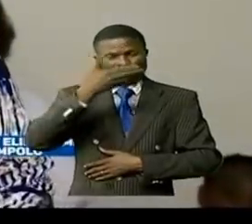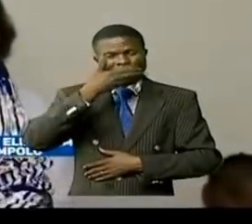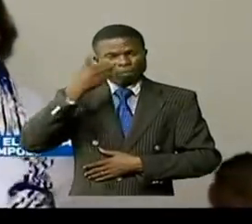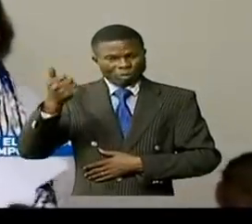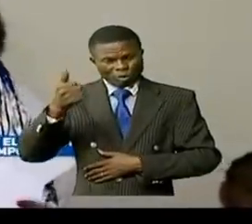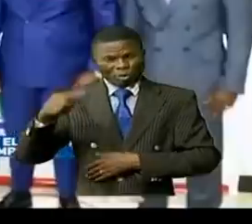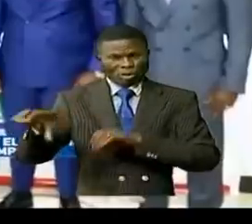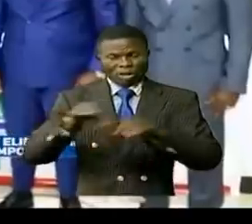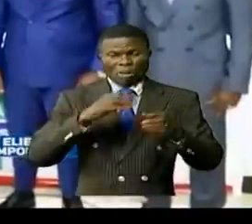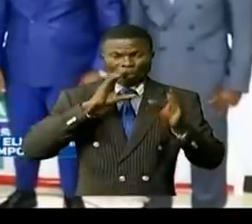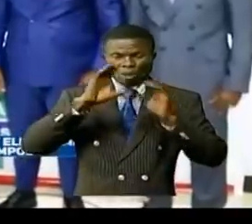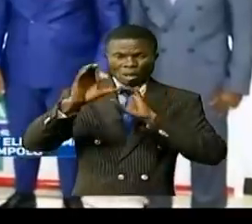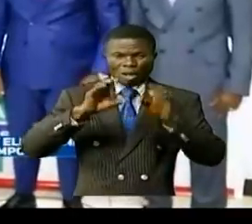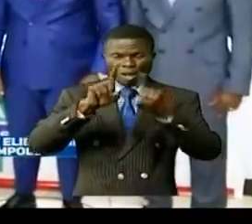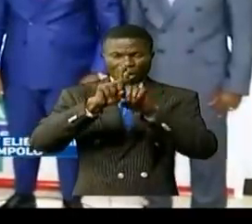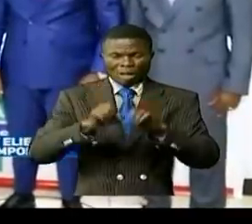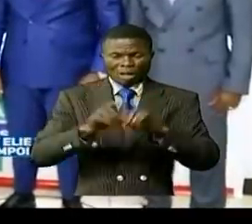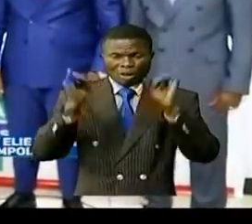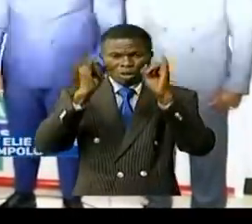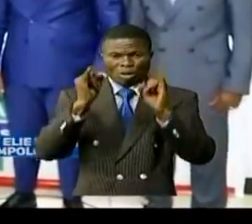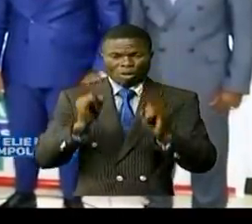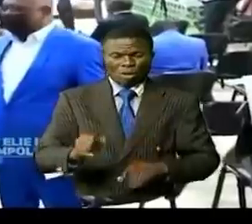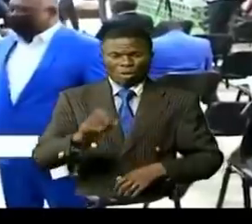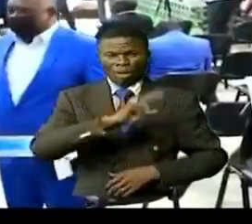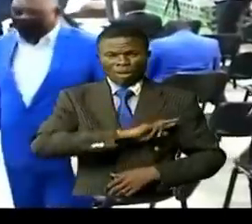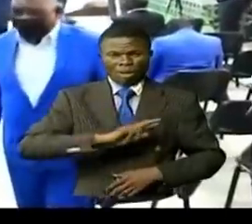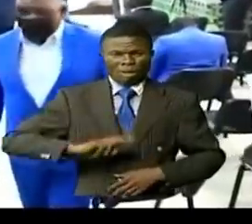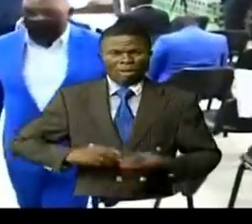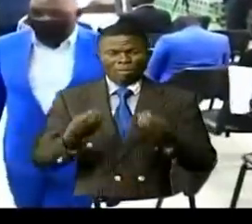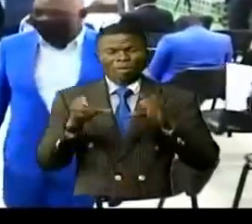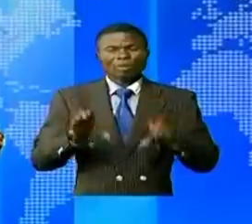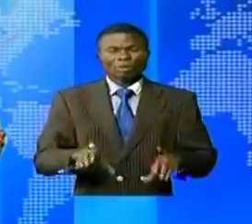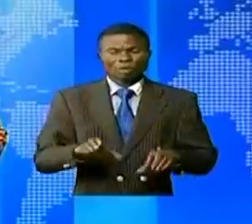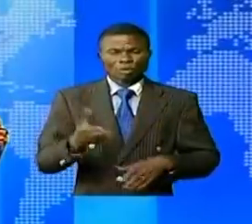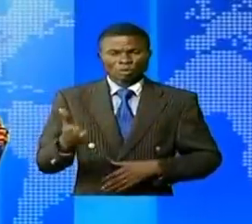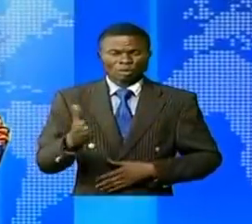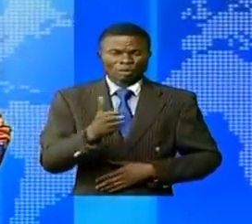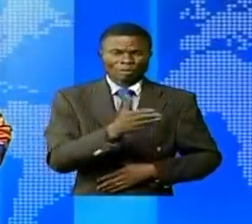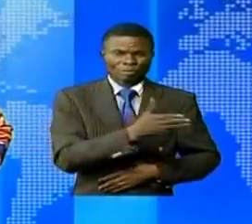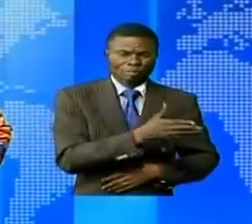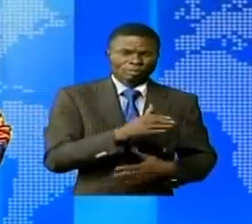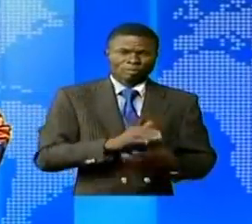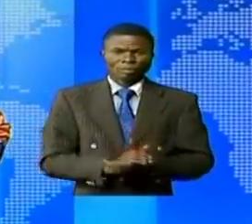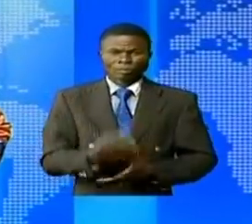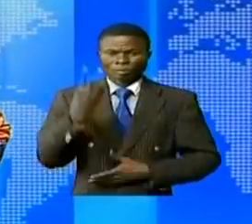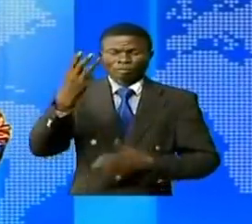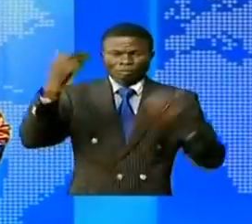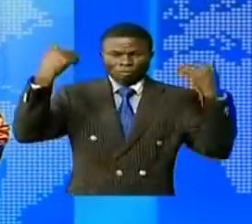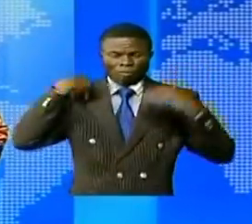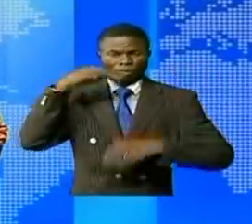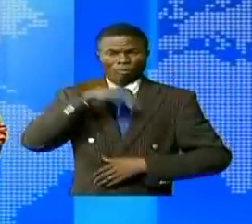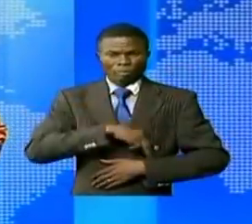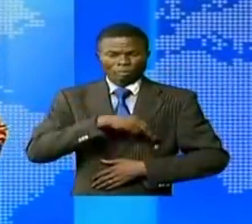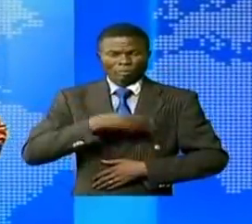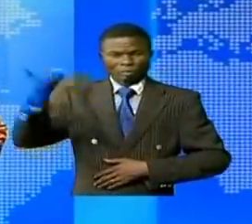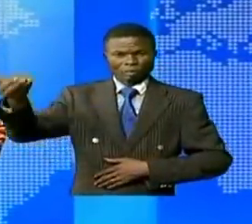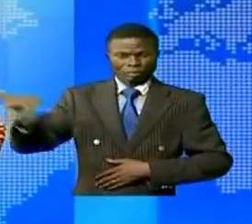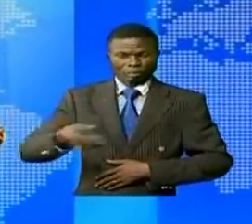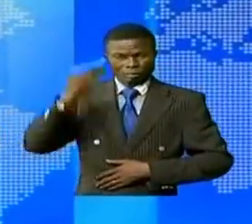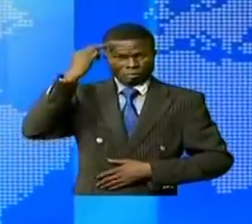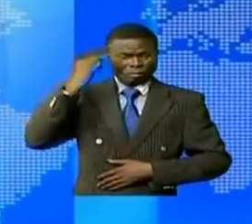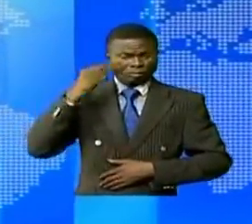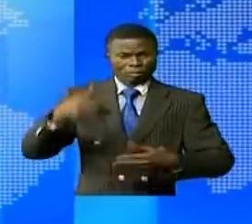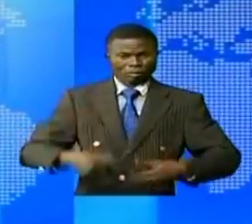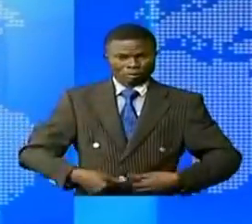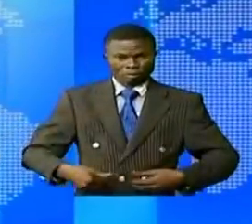des télécommunications et du numérique en République démocratique du Congo. Trois chefs d'émission ont été reçus par le ministre de la